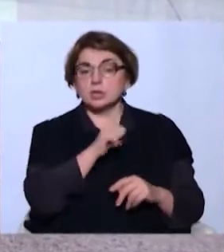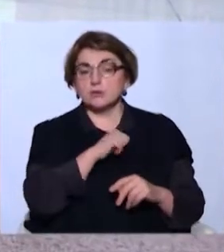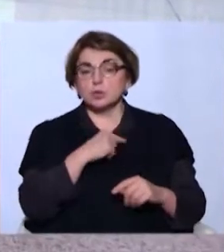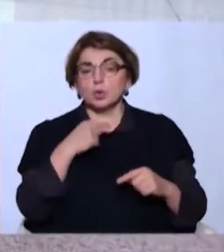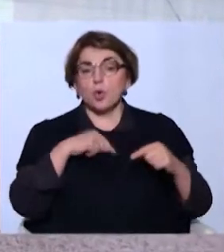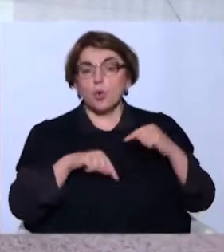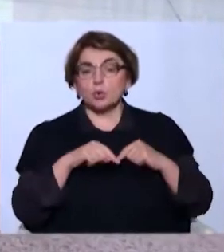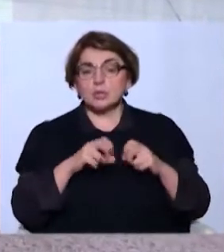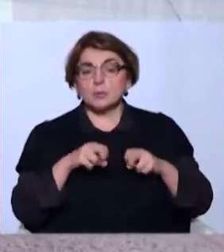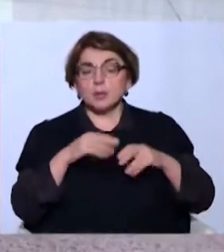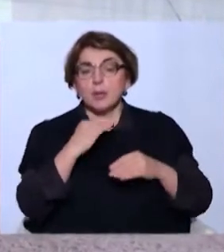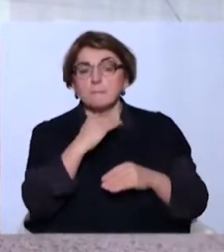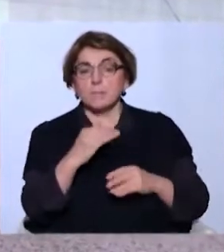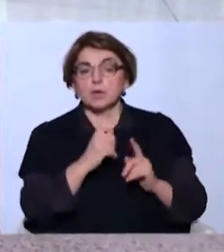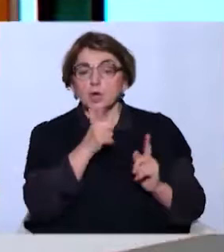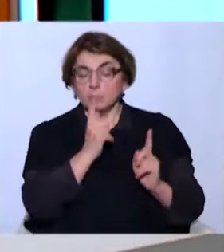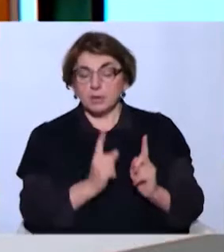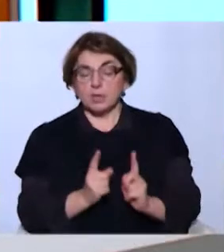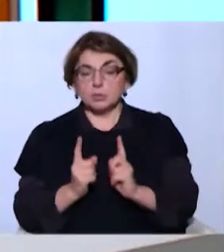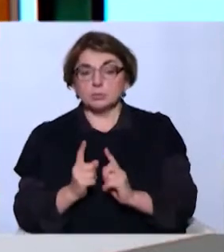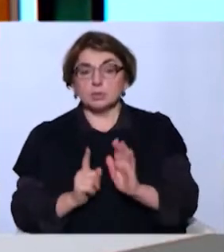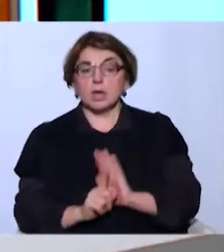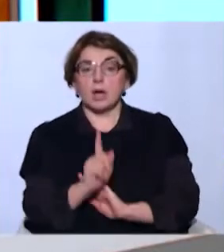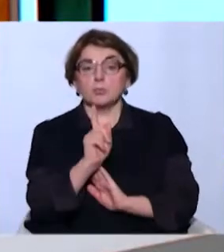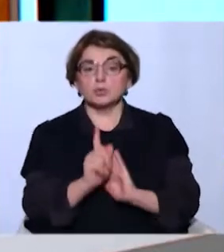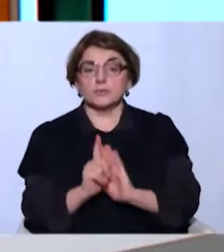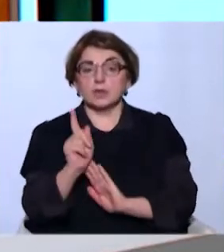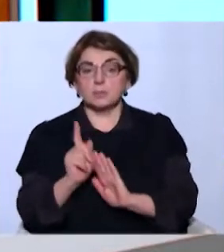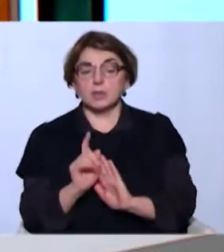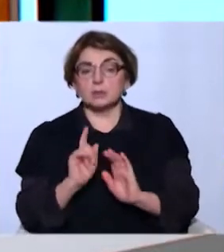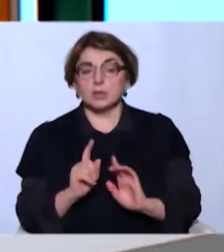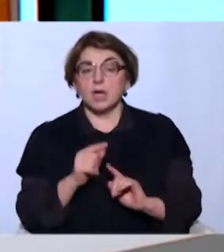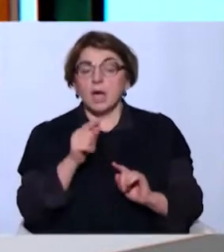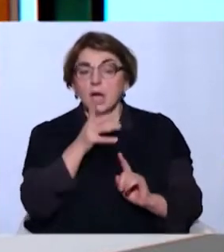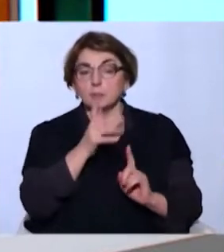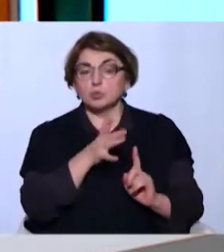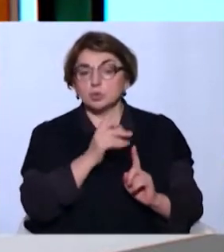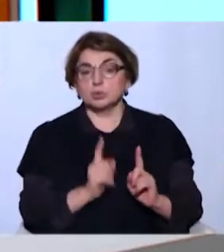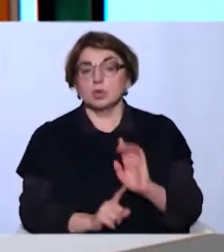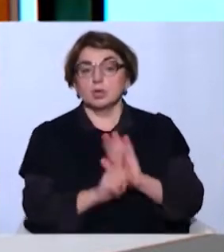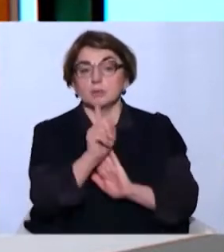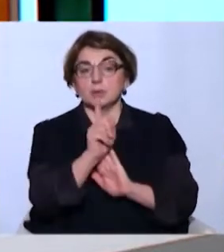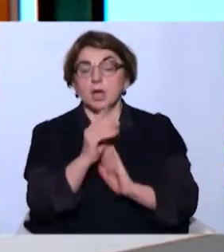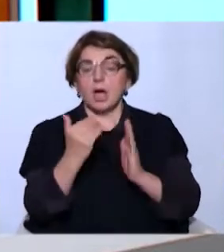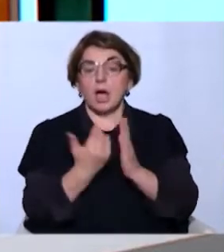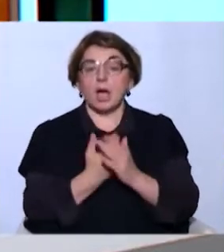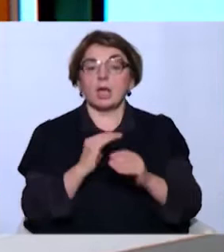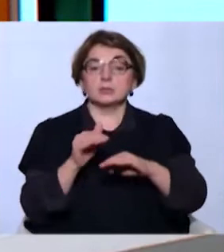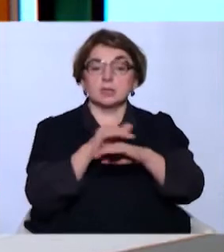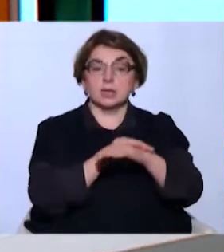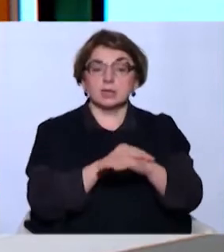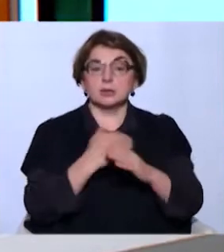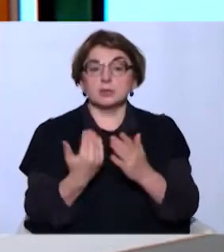პერიოდულად ქიტინოვანი საფარველიდან ამოძვრებიან ხოლმე და ამ პერიოდში იზრდებიან, იკეთებენ ახალ ქიტინოვან